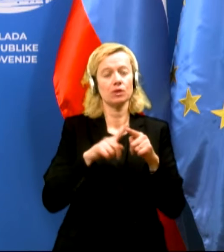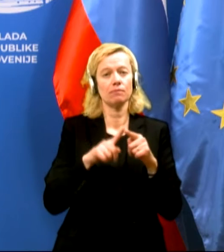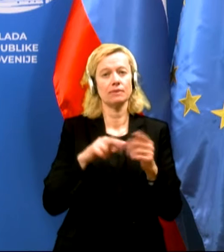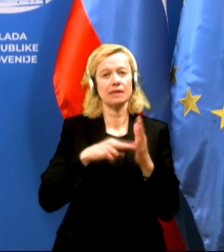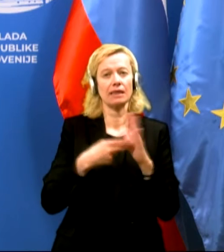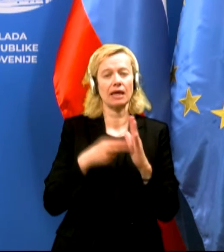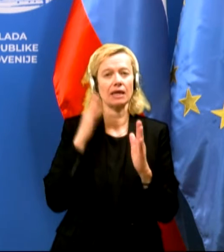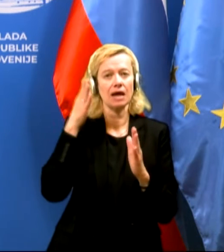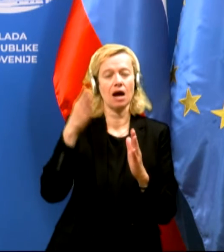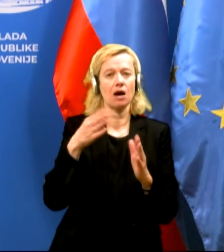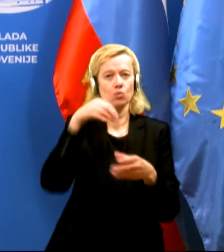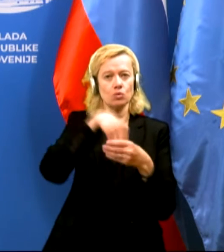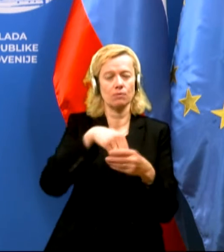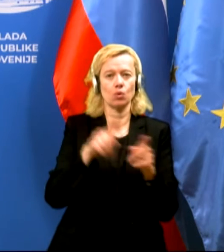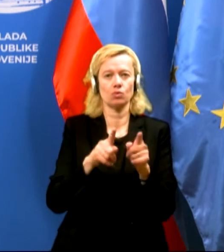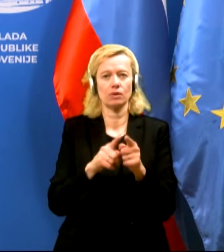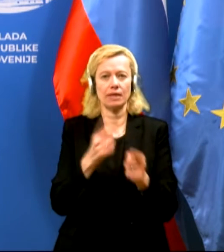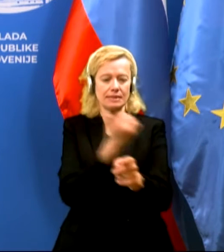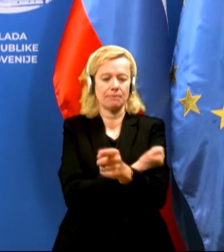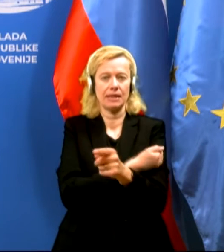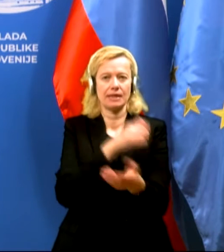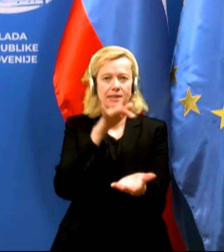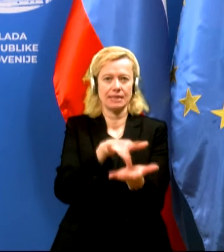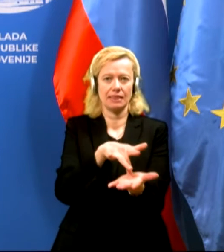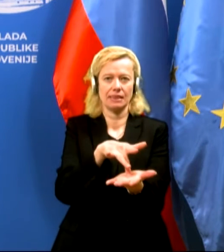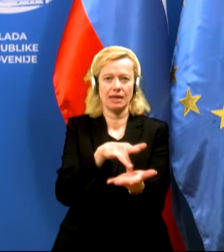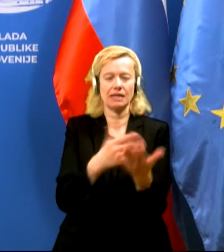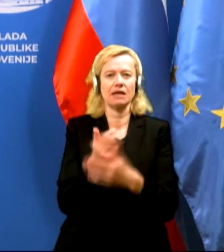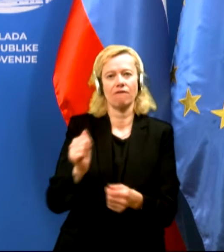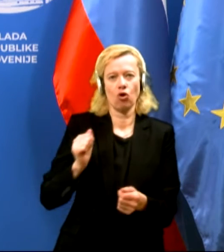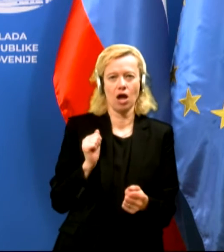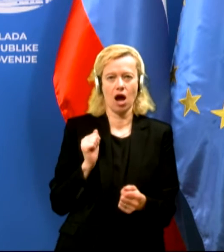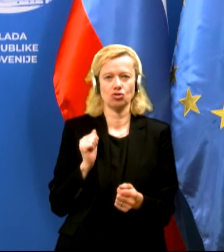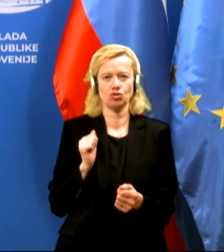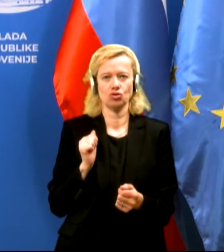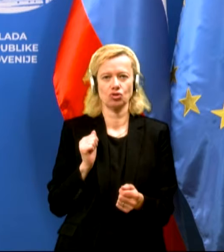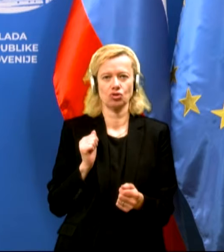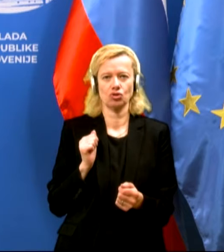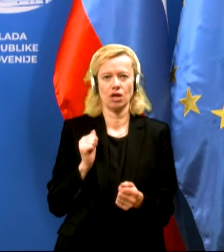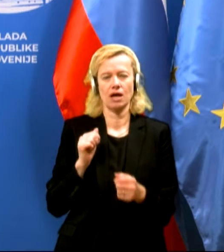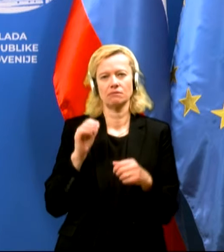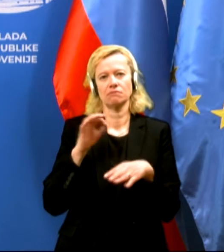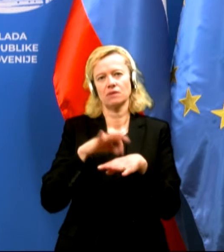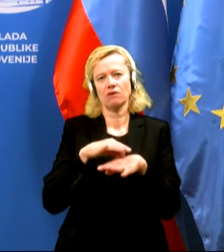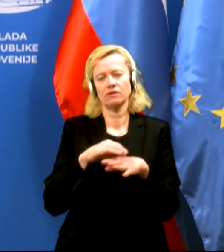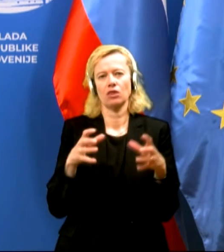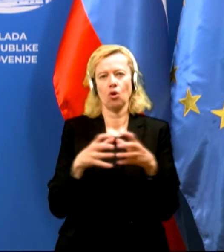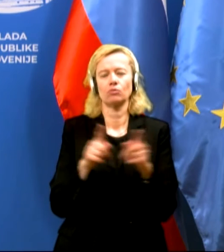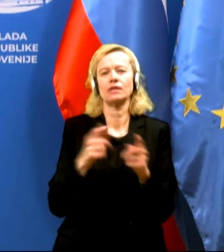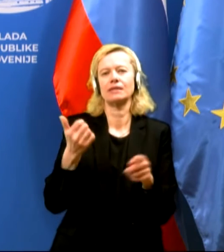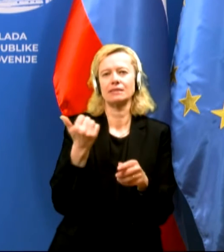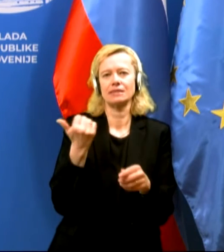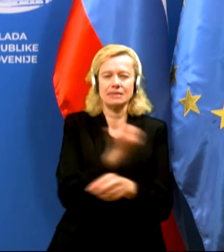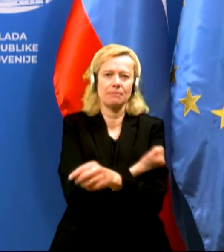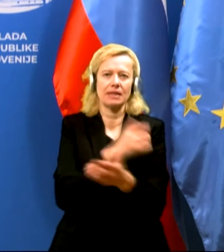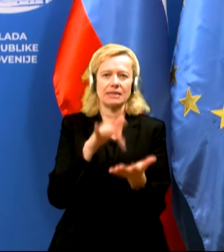strategija vsebuje tudi cepilni center za vojaško, kot vojaška zdravstvena enota in pa cepilni center na